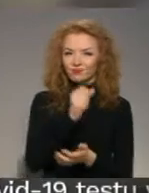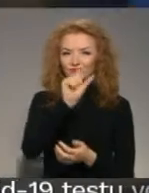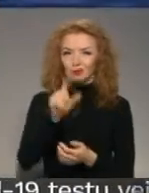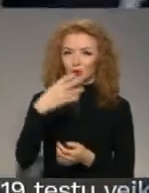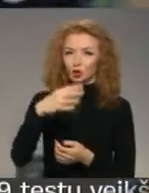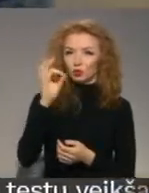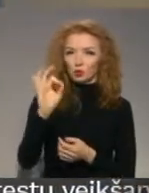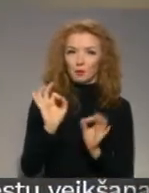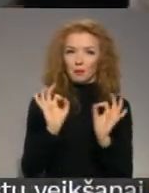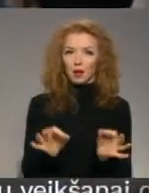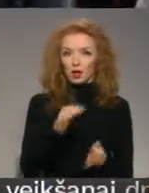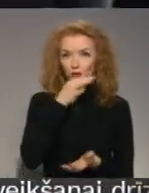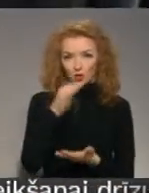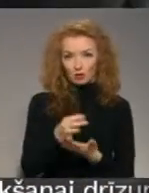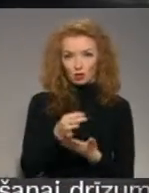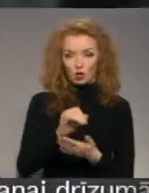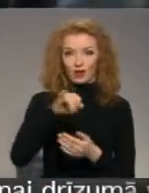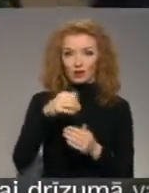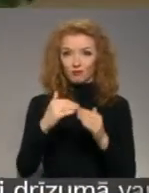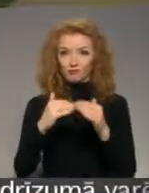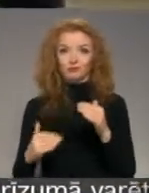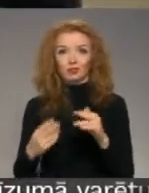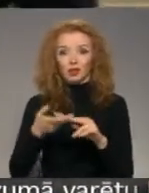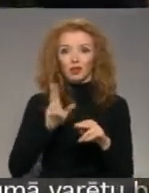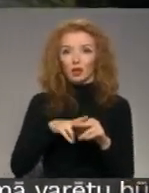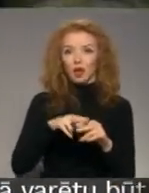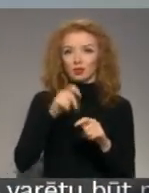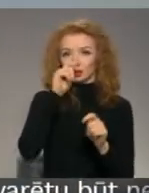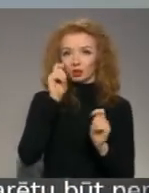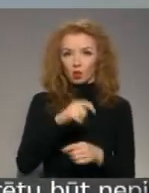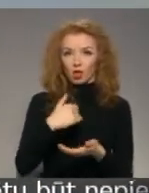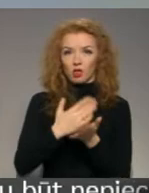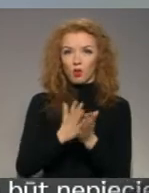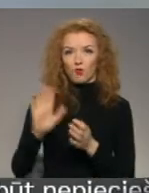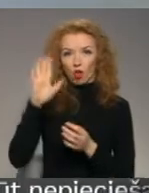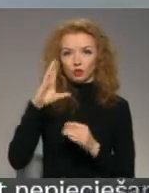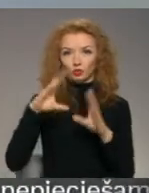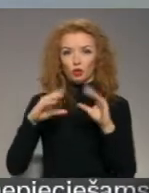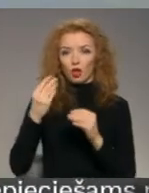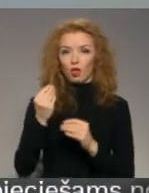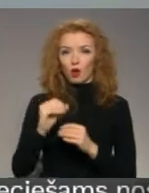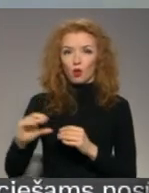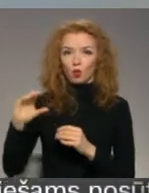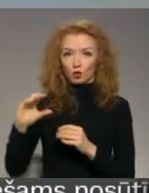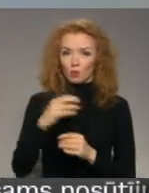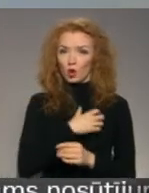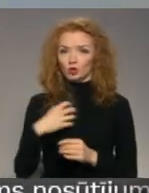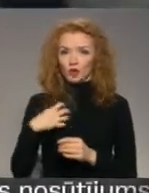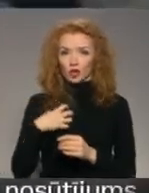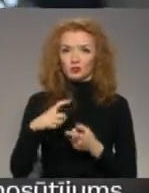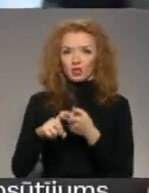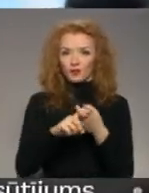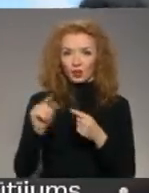pareizu atbilžu, ne mazāk. Ja to nevarēs izpildīt, zaudēs daļu valsts budžeta naudas. Pašvaldības savienība bažīgi dara fakts, ka